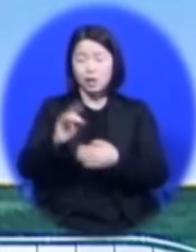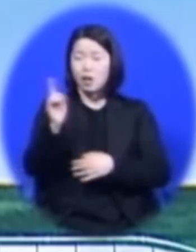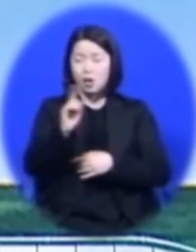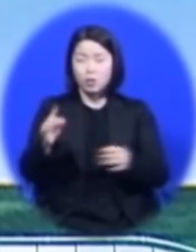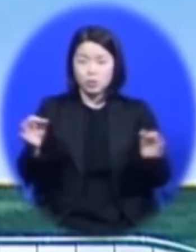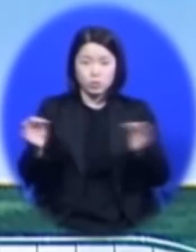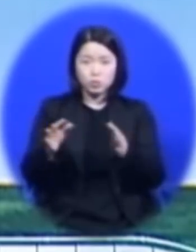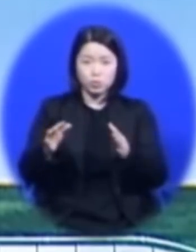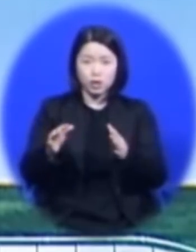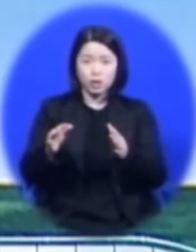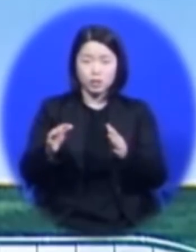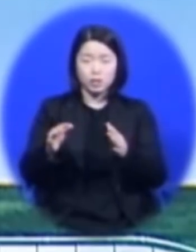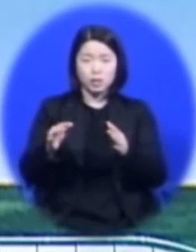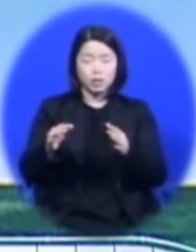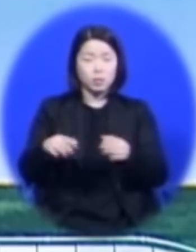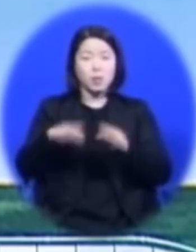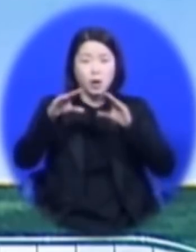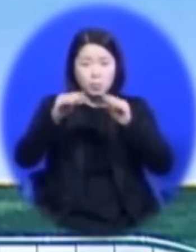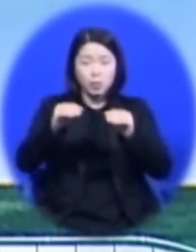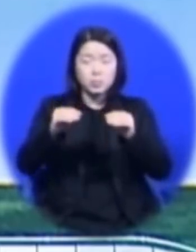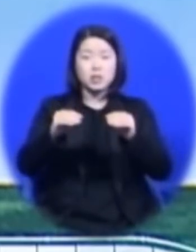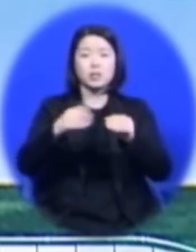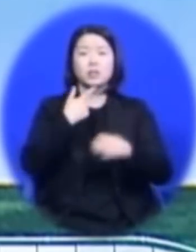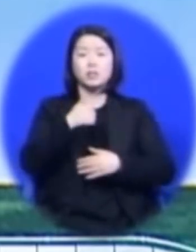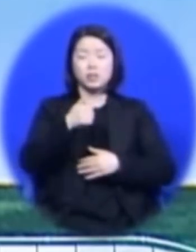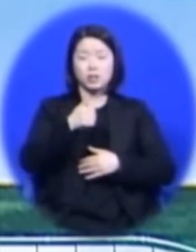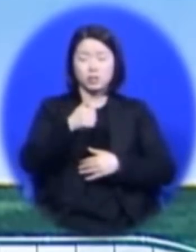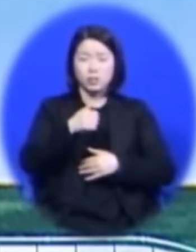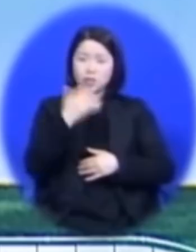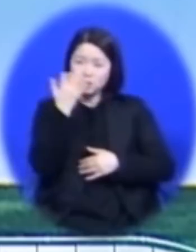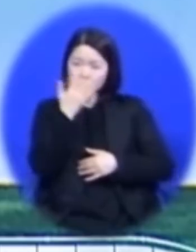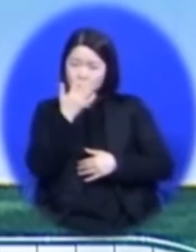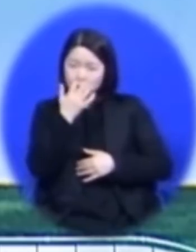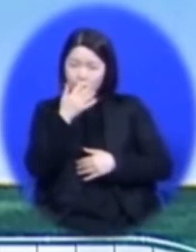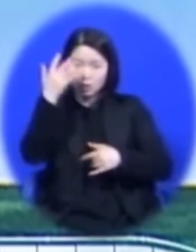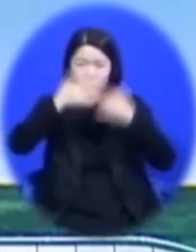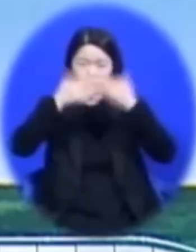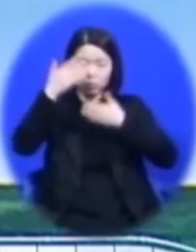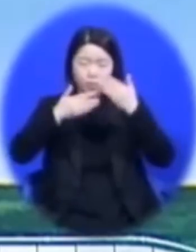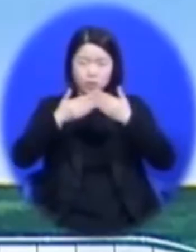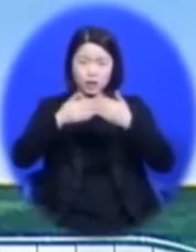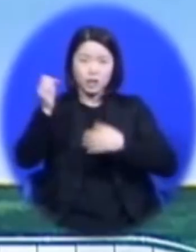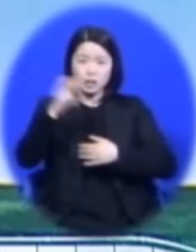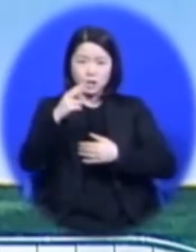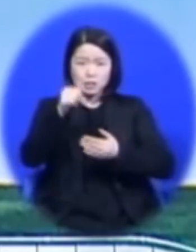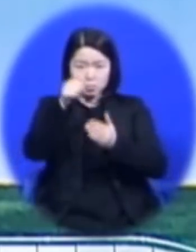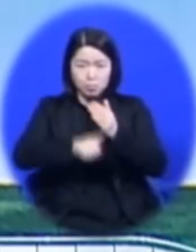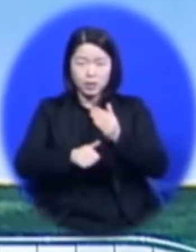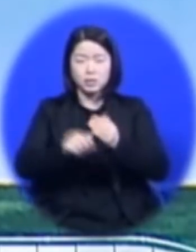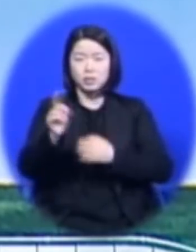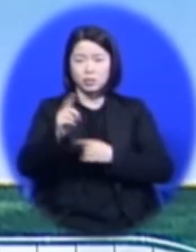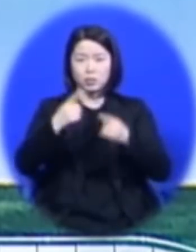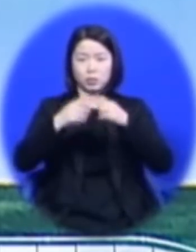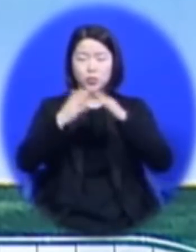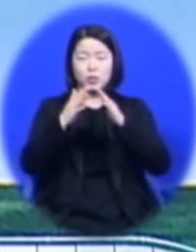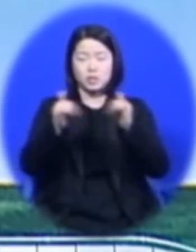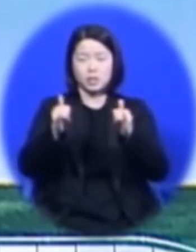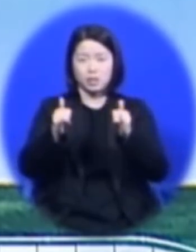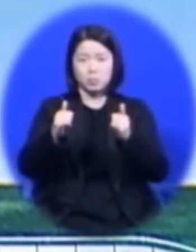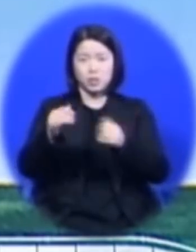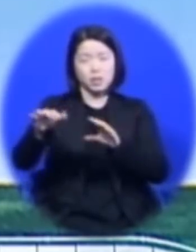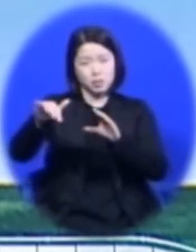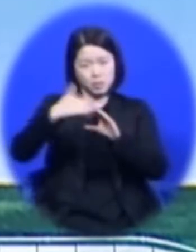어느 순간에 끊었다 워 고 생각했던 음란 동영상에 다시 빠진 어느 교우가 메일을